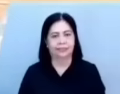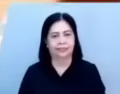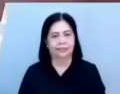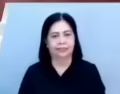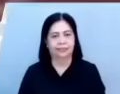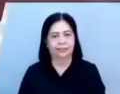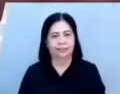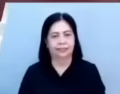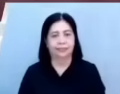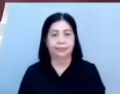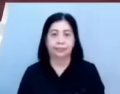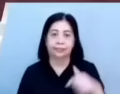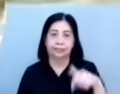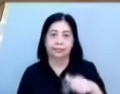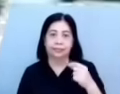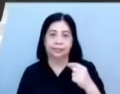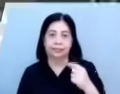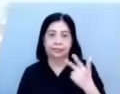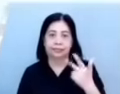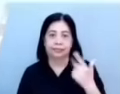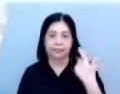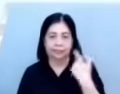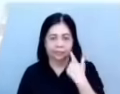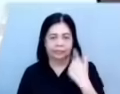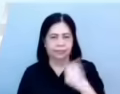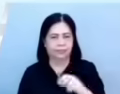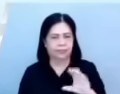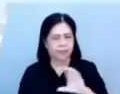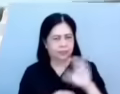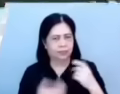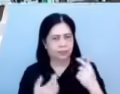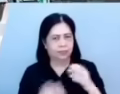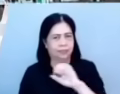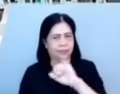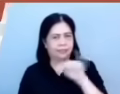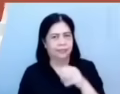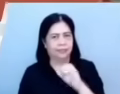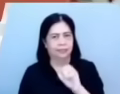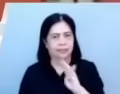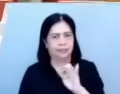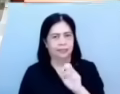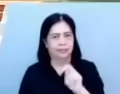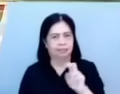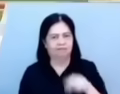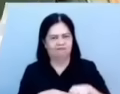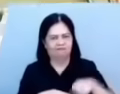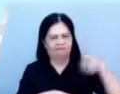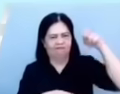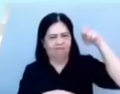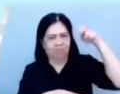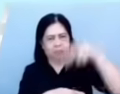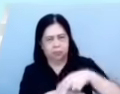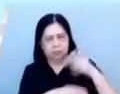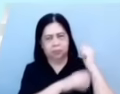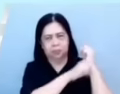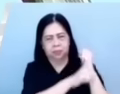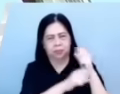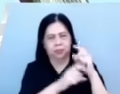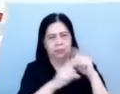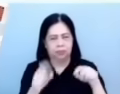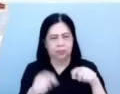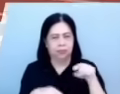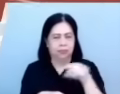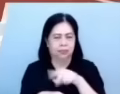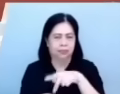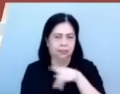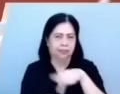Nitong 2023, itinodo na ni EJ Obiena ang lundag at binasag ang record ng pole vault sa Pilipinas